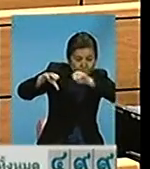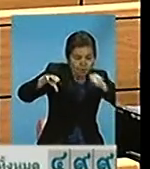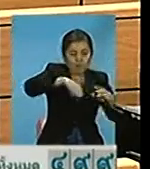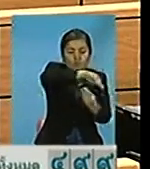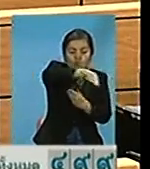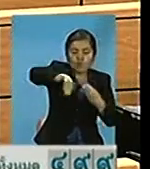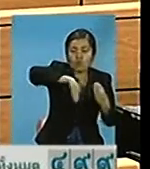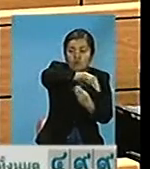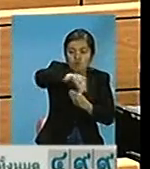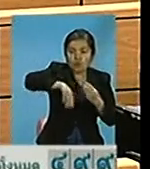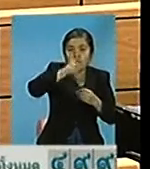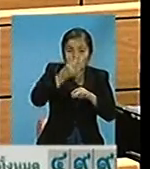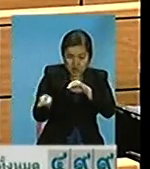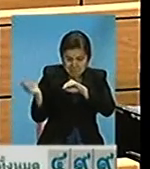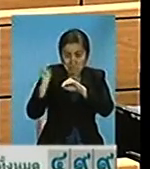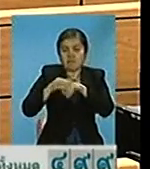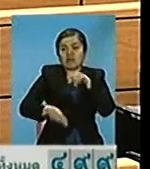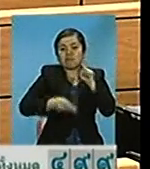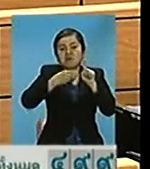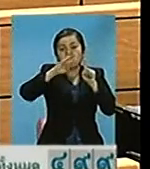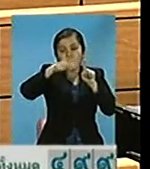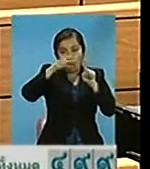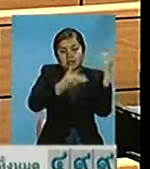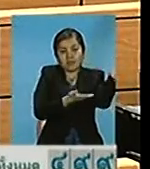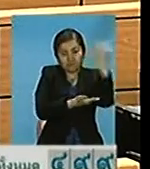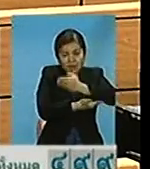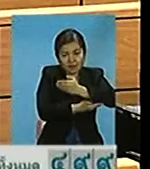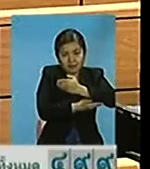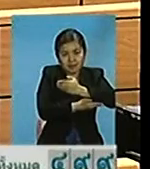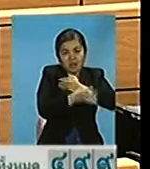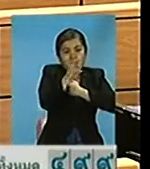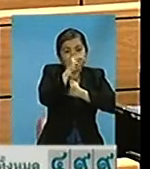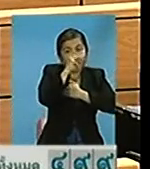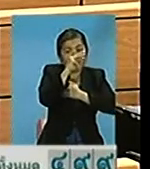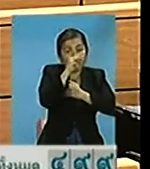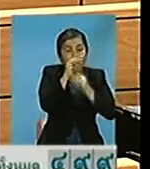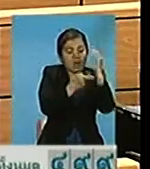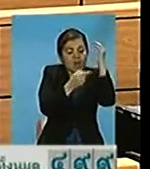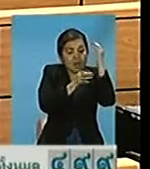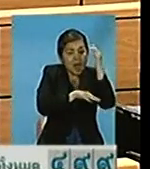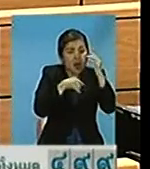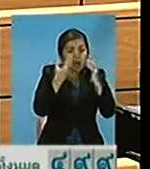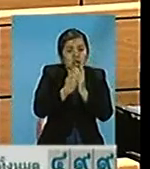นี้เพิ่มเป็น 16,000 บาทต่อไร่เงินใครครับ